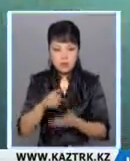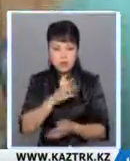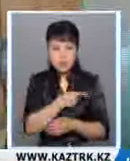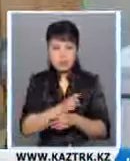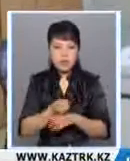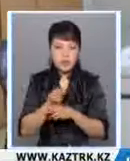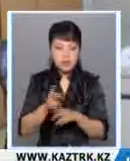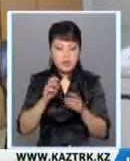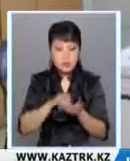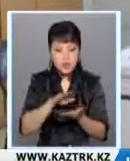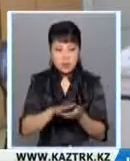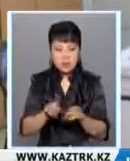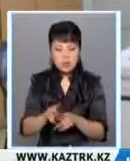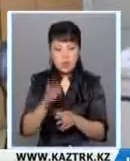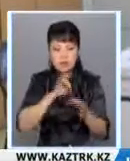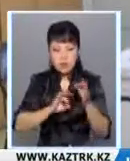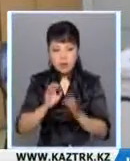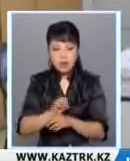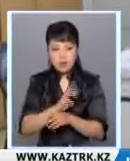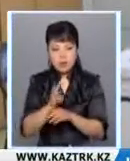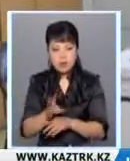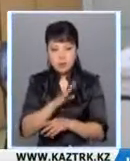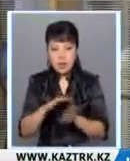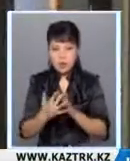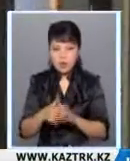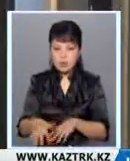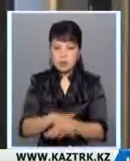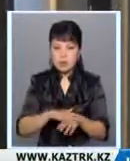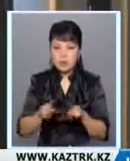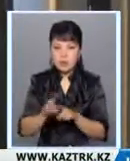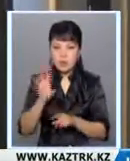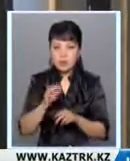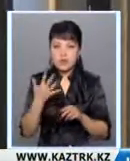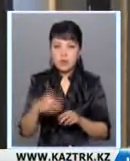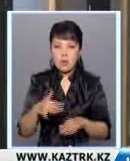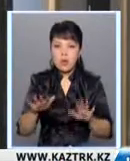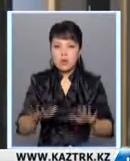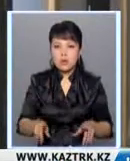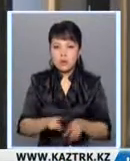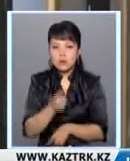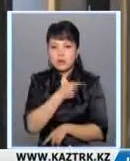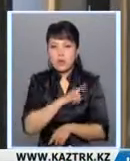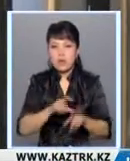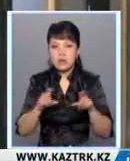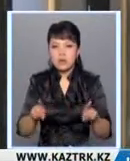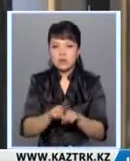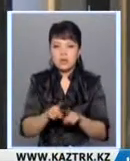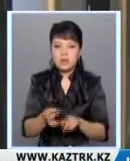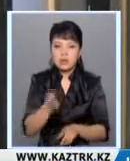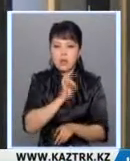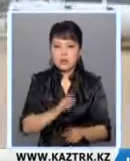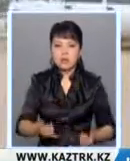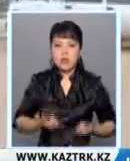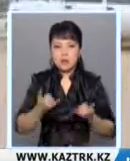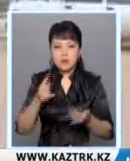диспансерлік есепке алынып, тегін дәрі-дәрмекпен қамтылды. Ауыл халқы үшін биыл 50 орындық дәрігерлік амбулаторияны пайдалануға